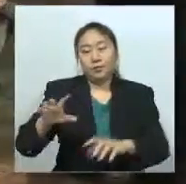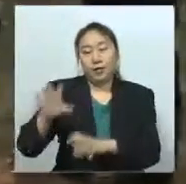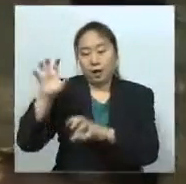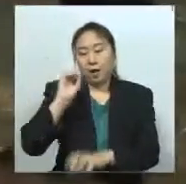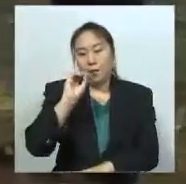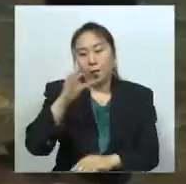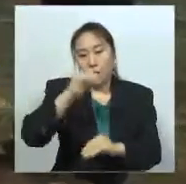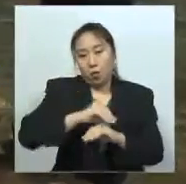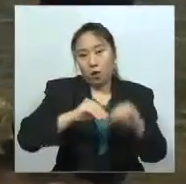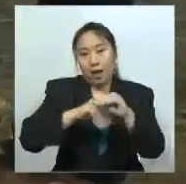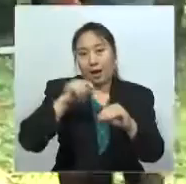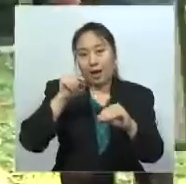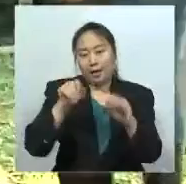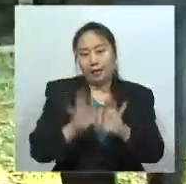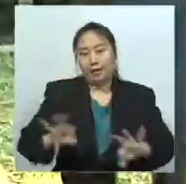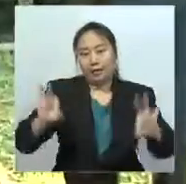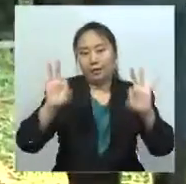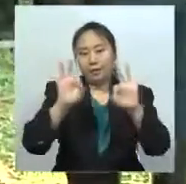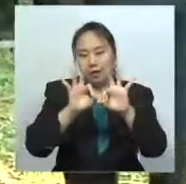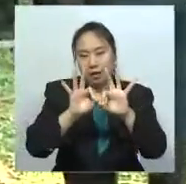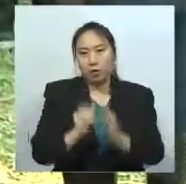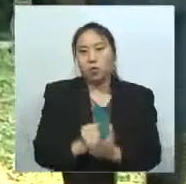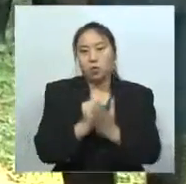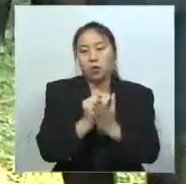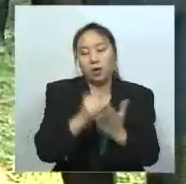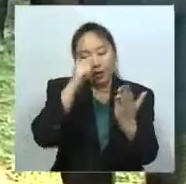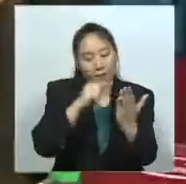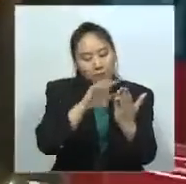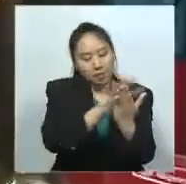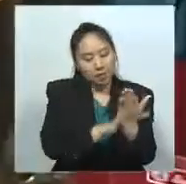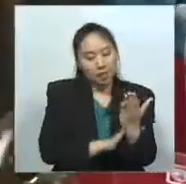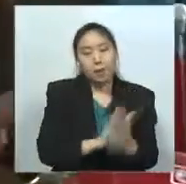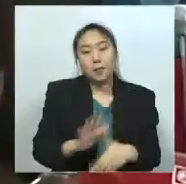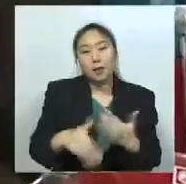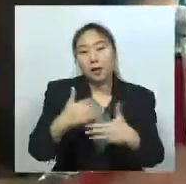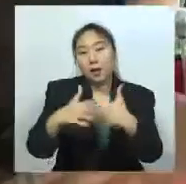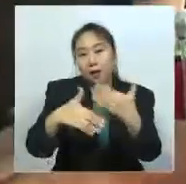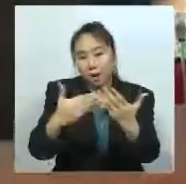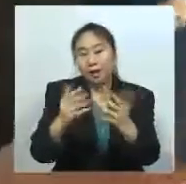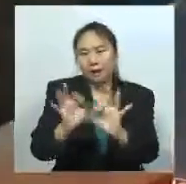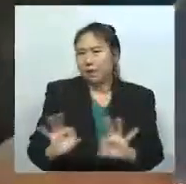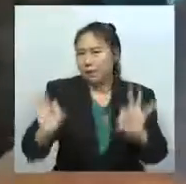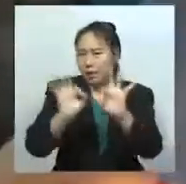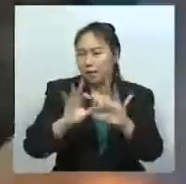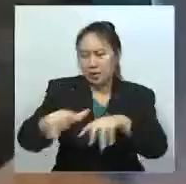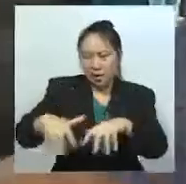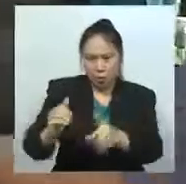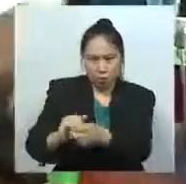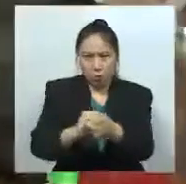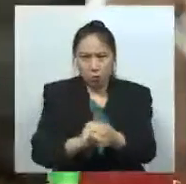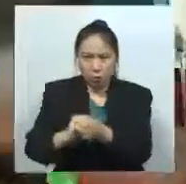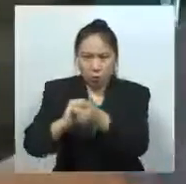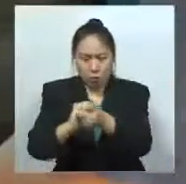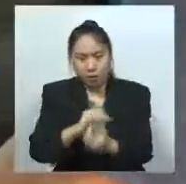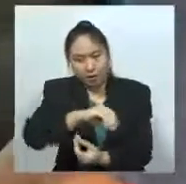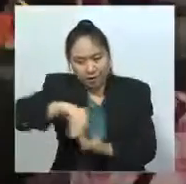งการไทยนิยมยั่งยืนเป็นกลไกสำคัญในการขับเคลื่อนการพัฒนาประเทศโดยเน้นการมีส่วนร่วมของประชาชนเพื่อสร้างเศรษฐ